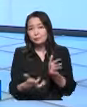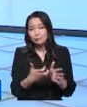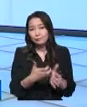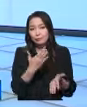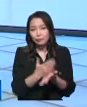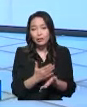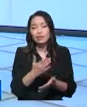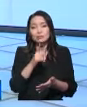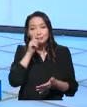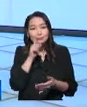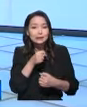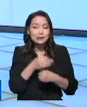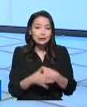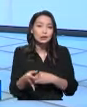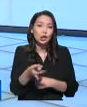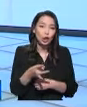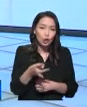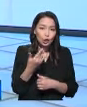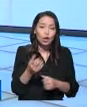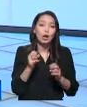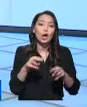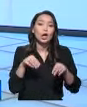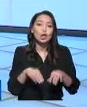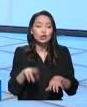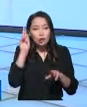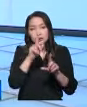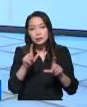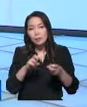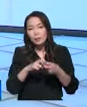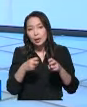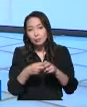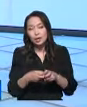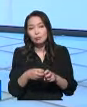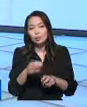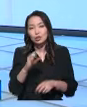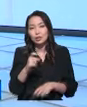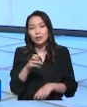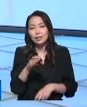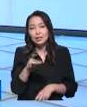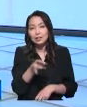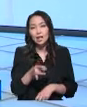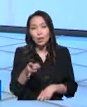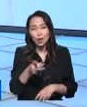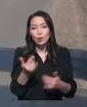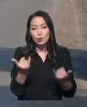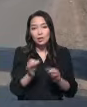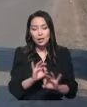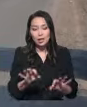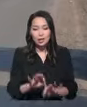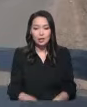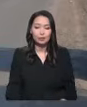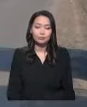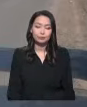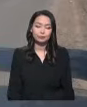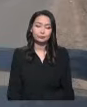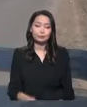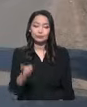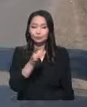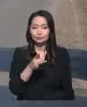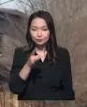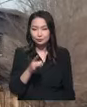досуговых центров в регионе. Как решаются образовательные проблемы в Шахтерском регионе, выясняла Марина Иневатова. Микрорайон